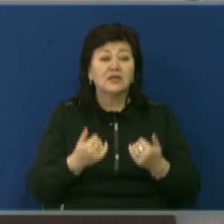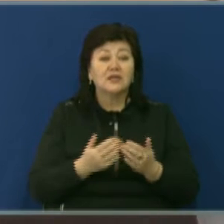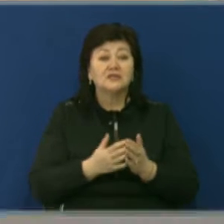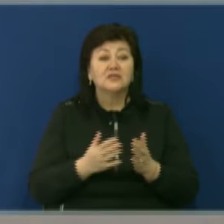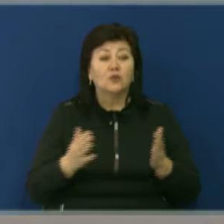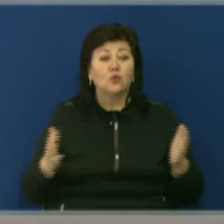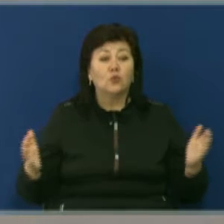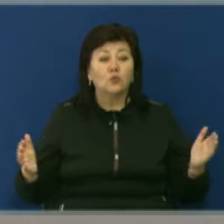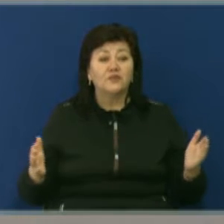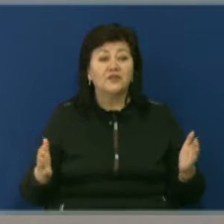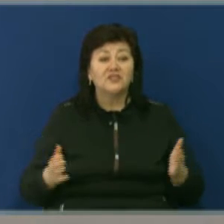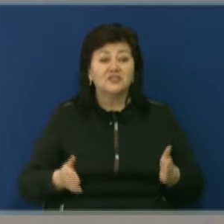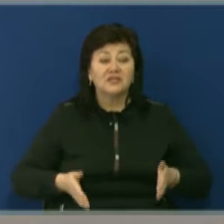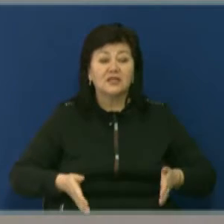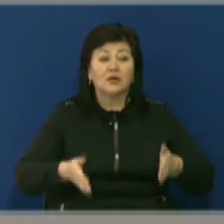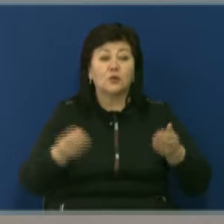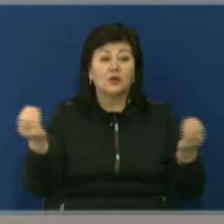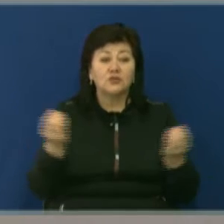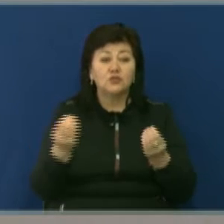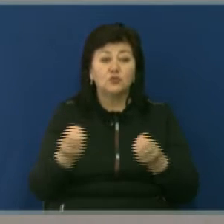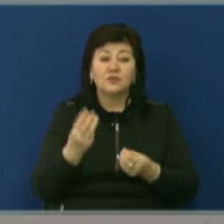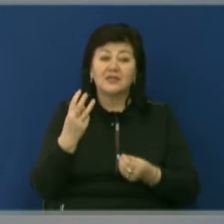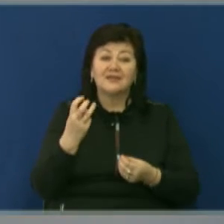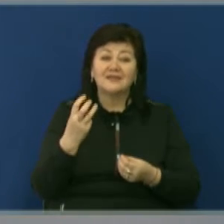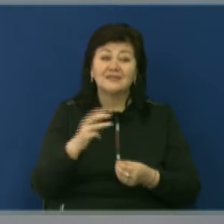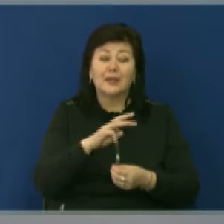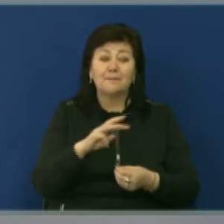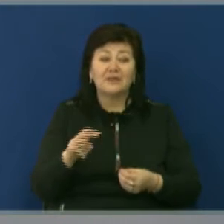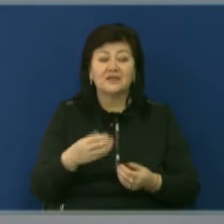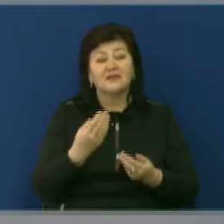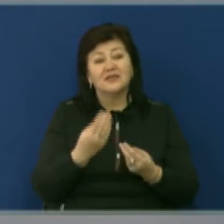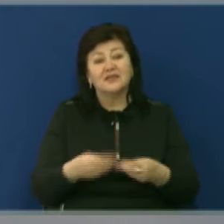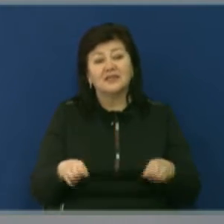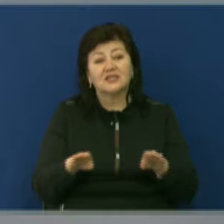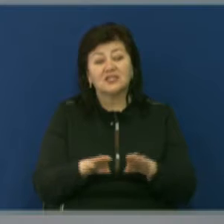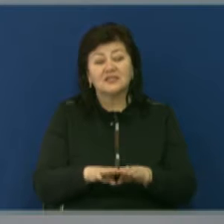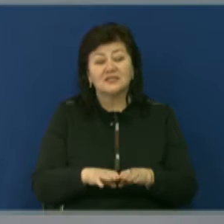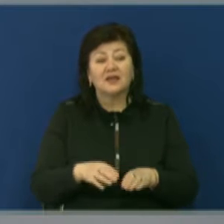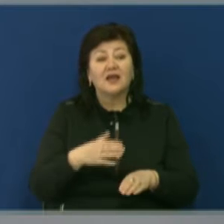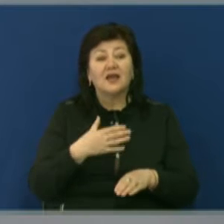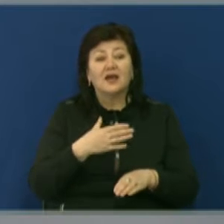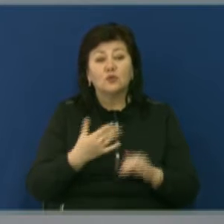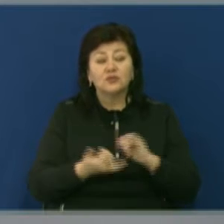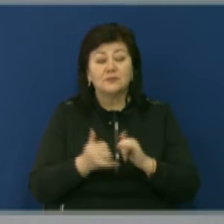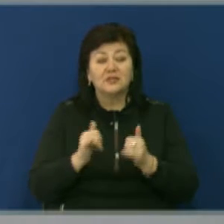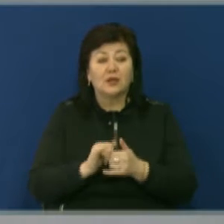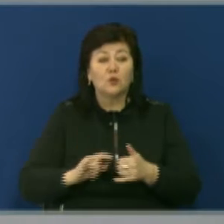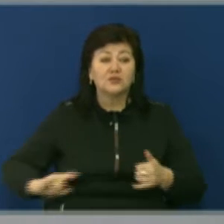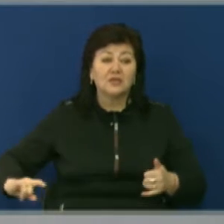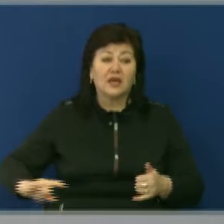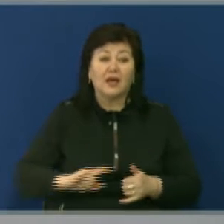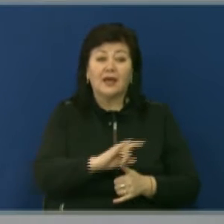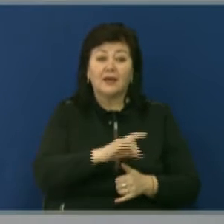метрге ұзарады. Бұл басқа кластағы ұшақтарды қабылдауға мүмкіндік береді. Сонымен қатар Өскемен әуежайы қайта жаңартудан кейін халықаралық әуежай болады. Ол үшін уақытша